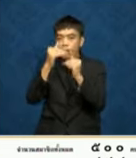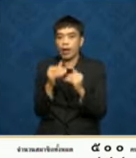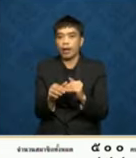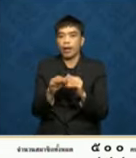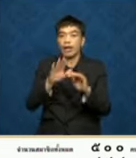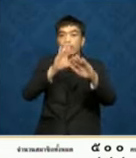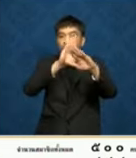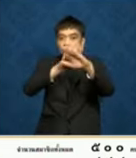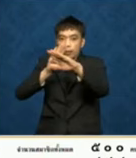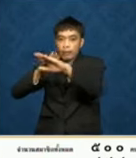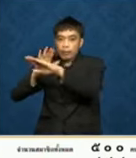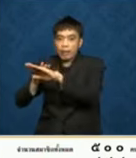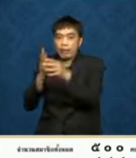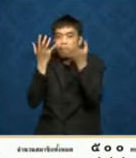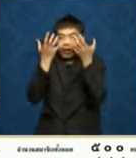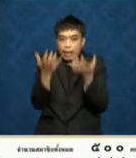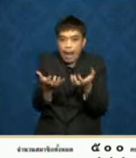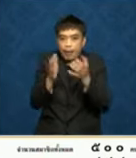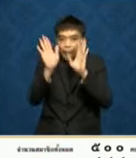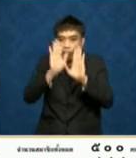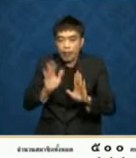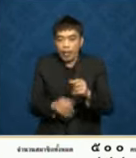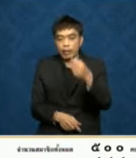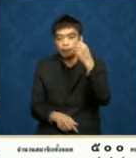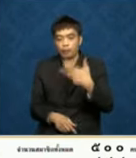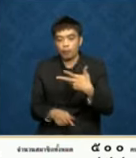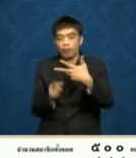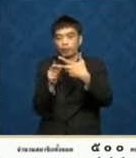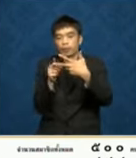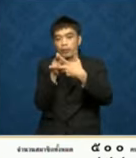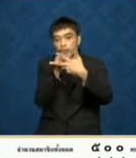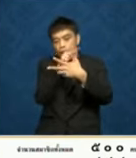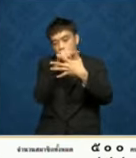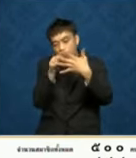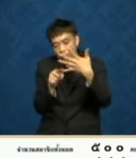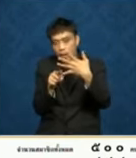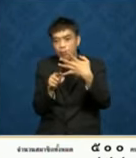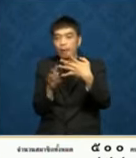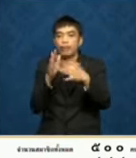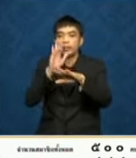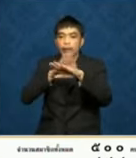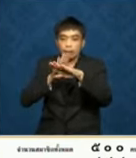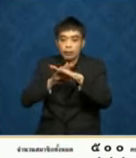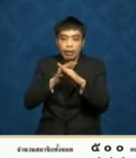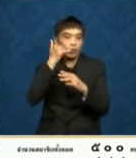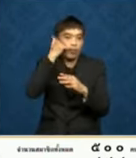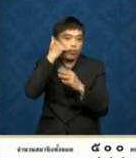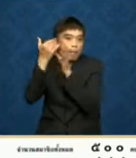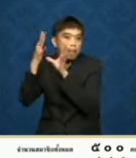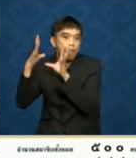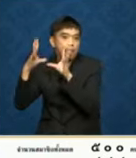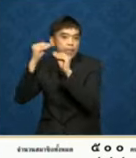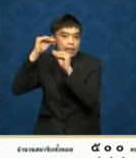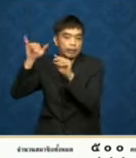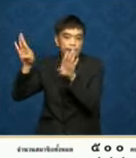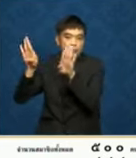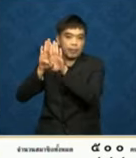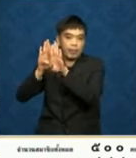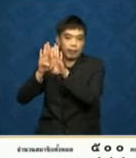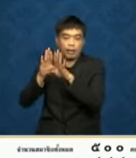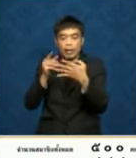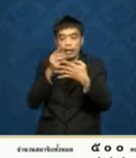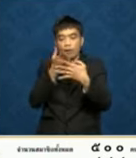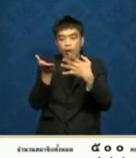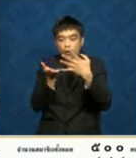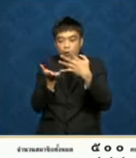ี่ร้ายแงทสุที่ต่อใหประชาชนปิมอถือ เขาก็ยงได้รบการแ้งเตินมัจะมีอะไรบ้าง ภายรับรองอมา จะมีอะไร